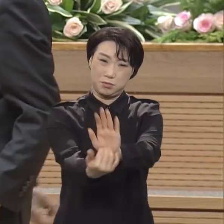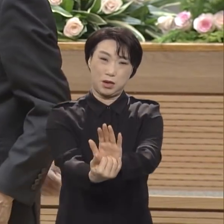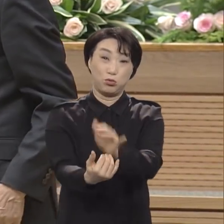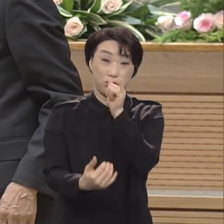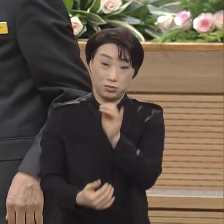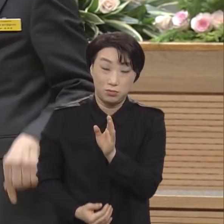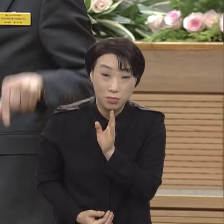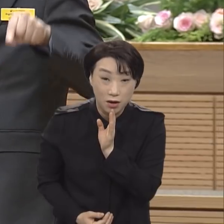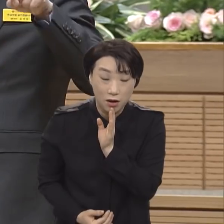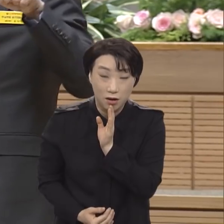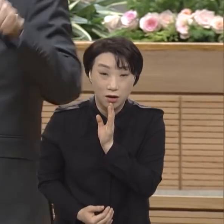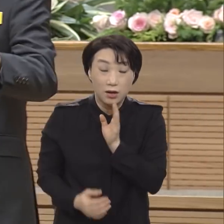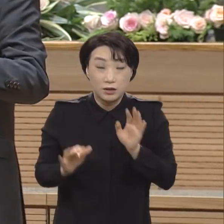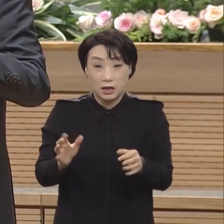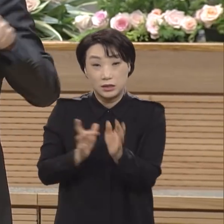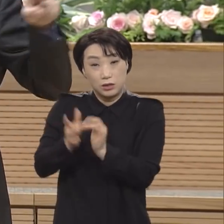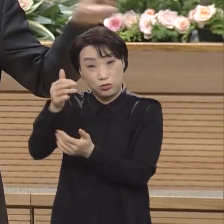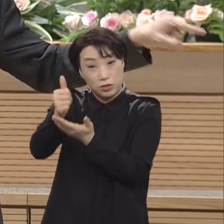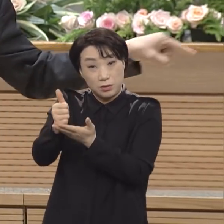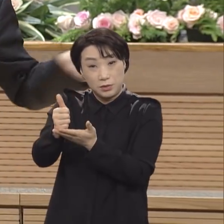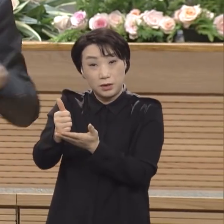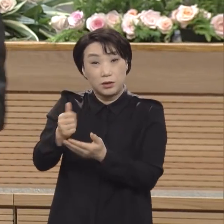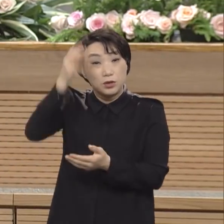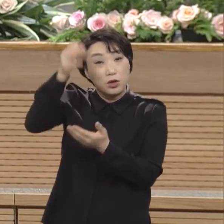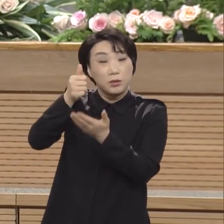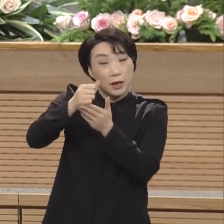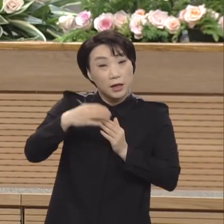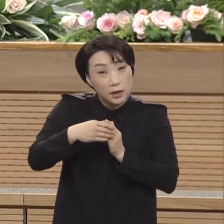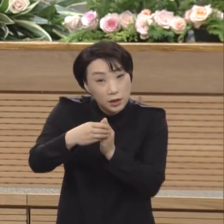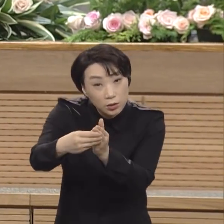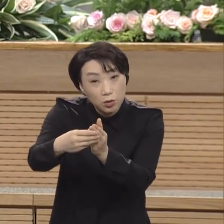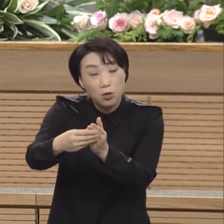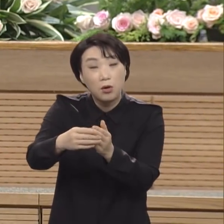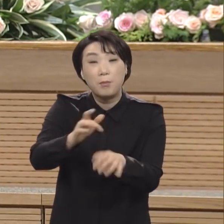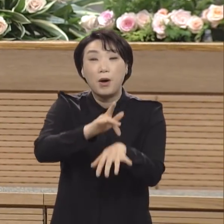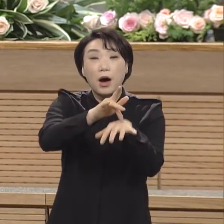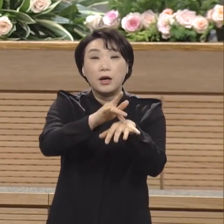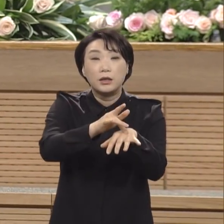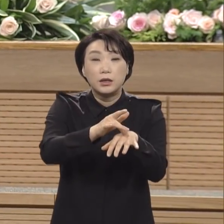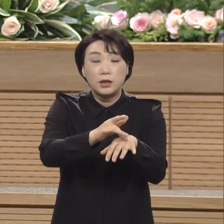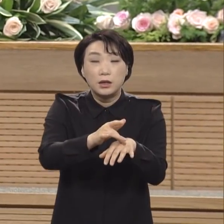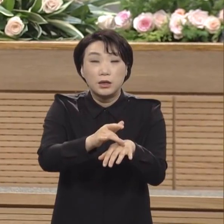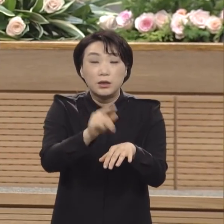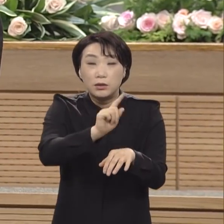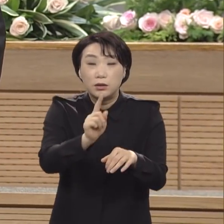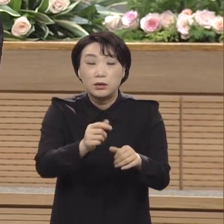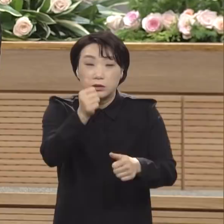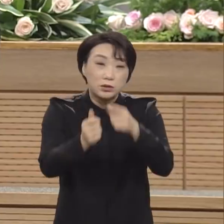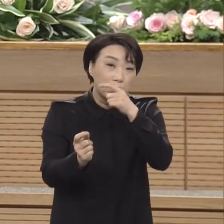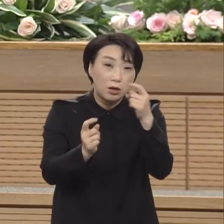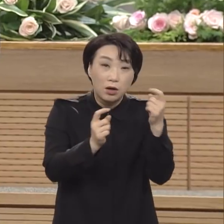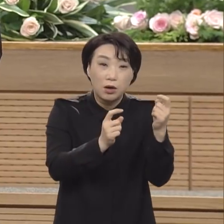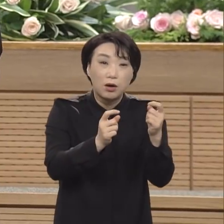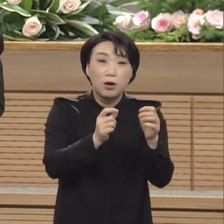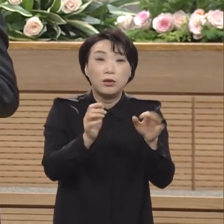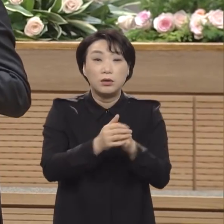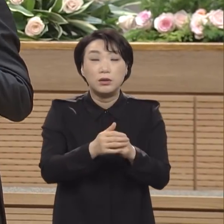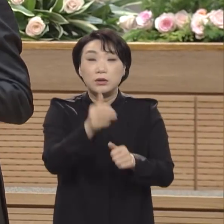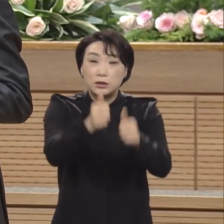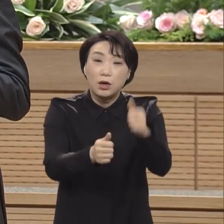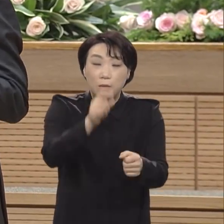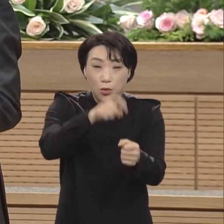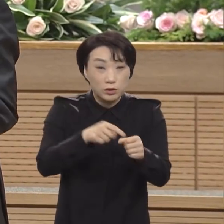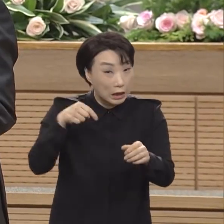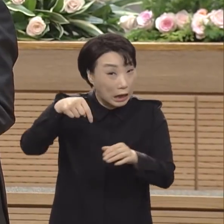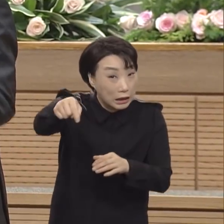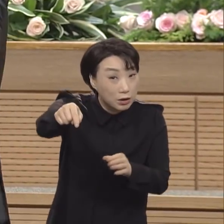가로막는다. 그래서 예수께서 성령에 이끌려 마귀에게 시험을 받으러 가사라고 하는 말은,